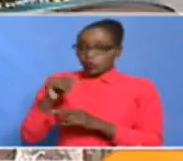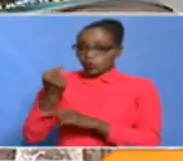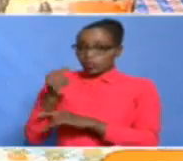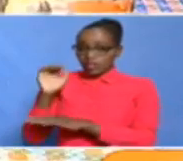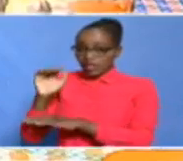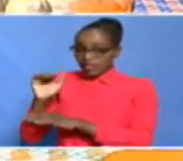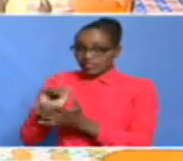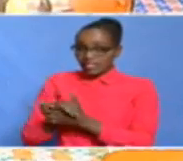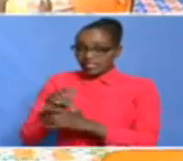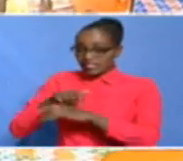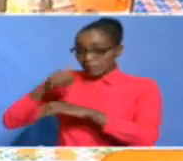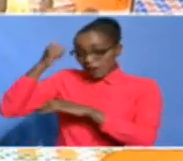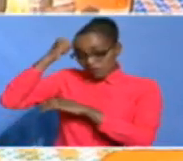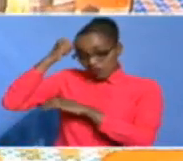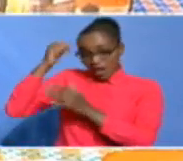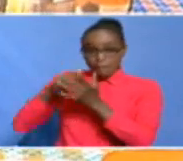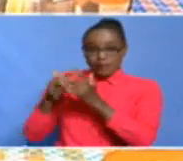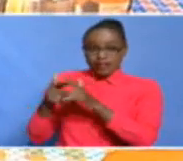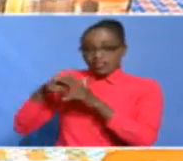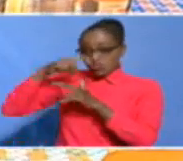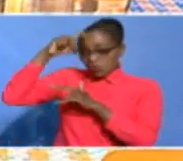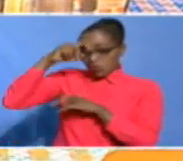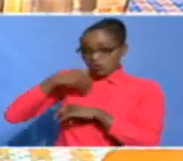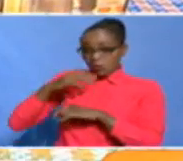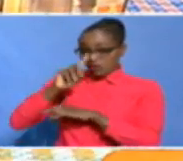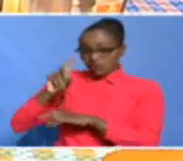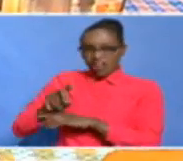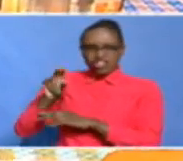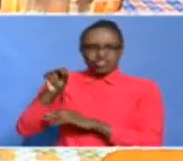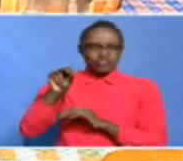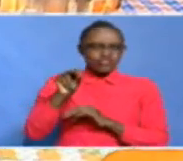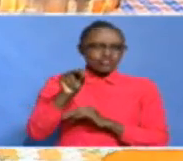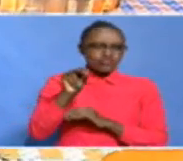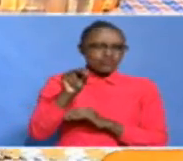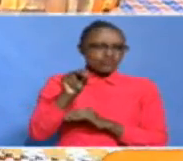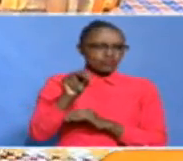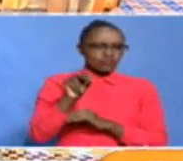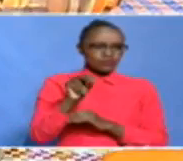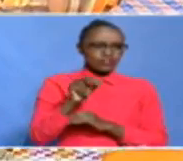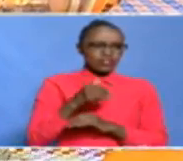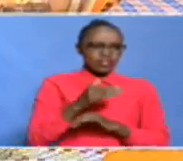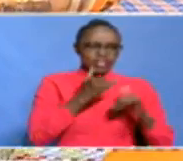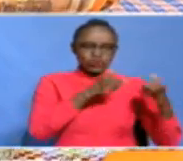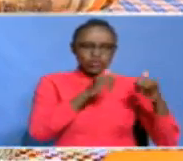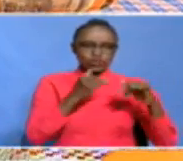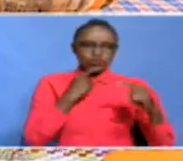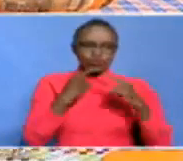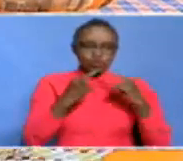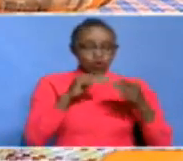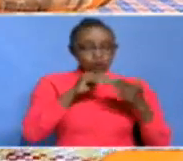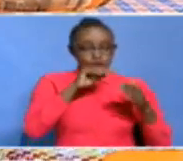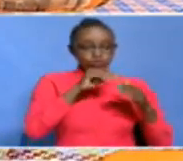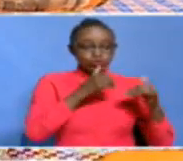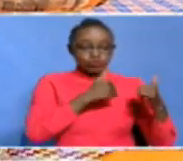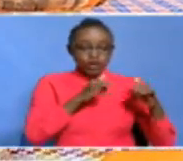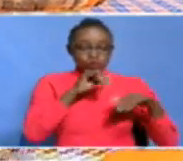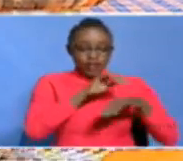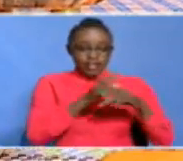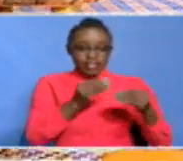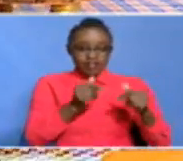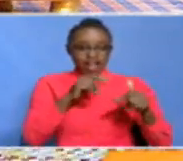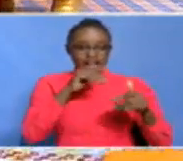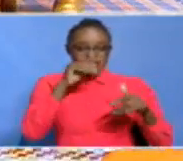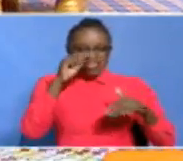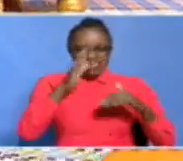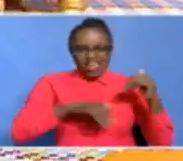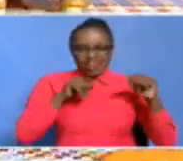mfano. Ukiwa na elimu inamaanisha una hekima? Hapana, na ndio maana muona najaribu kuzungumza zaidi kutafuta suluhisho kuliko kuelekeza